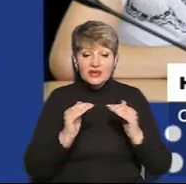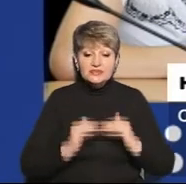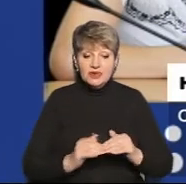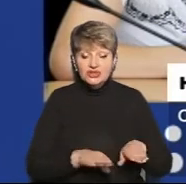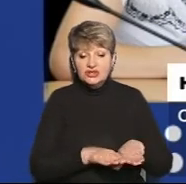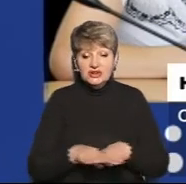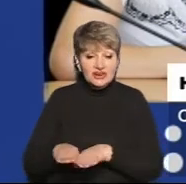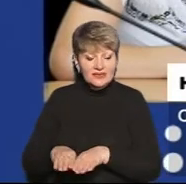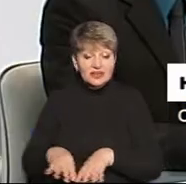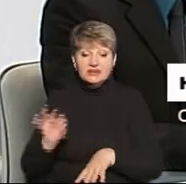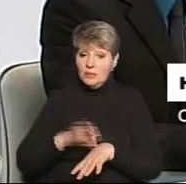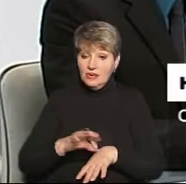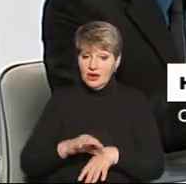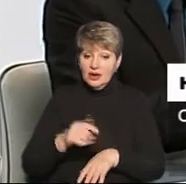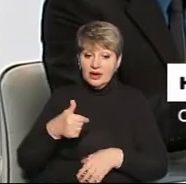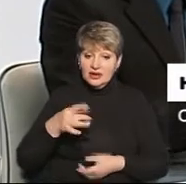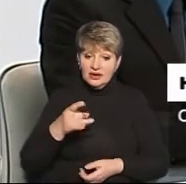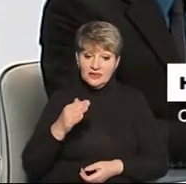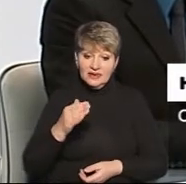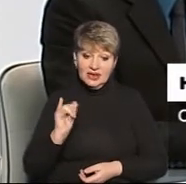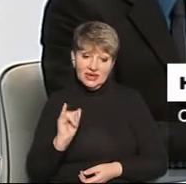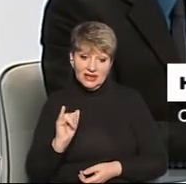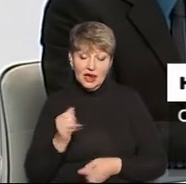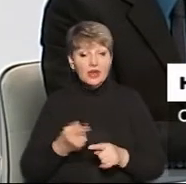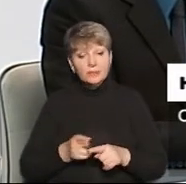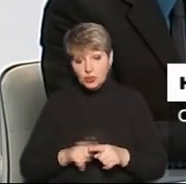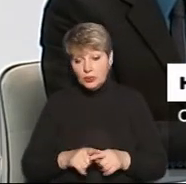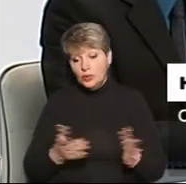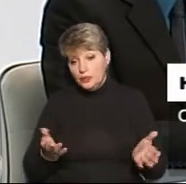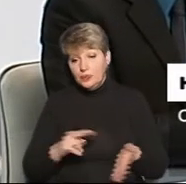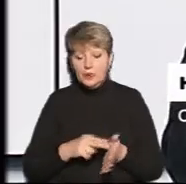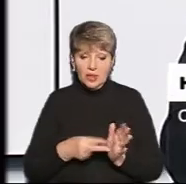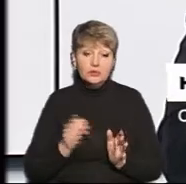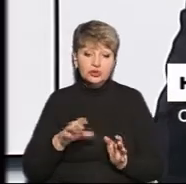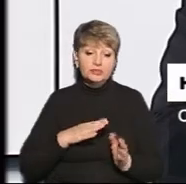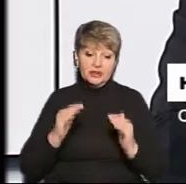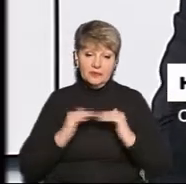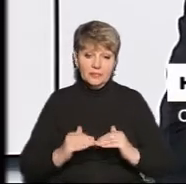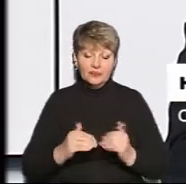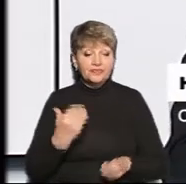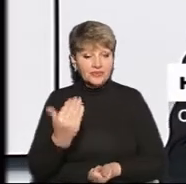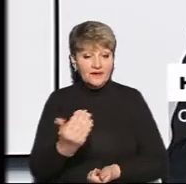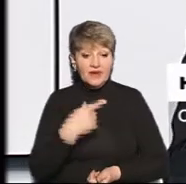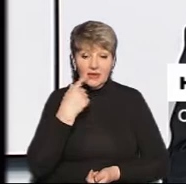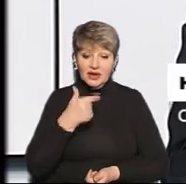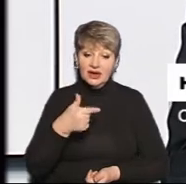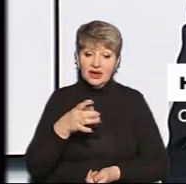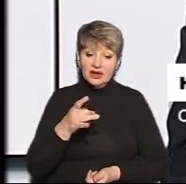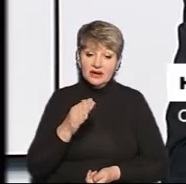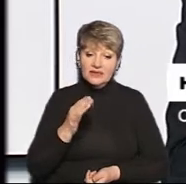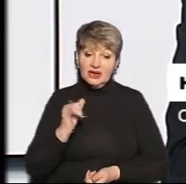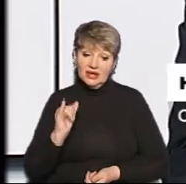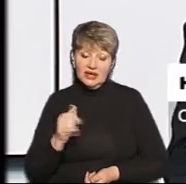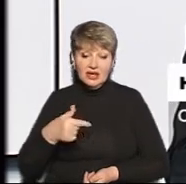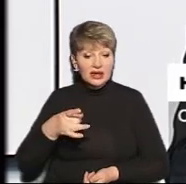захворюваності на грип і ГРВІ. Тому прогноз такий, що зменшиться. Ви щойно говорили про грип і ГРВІ. А як